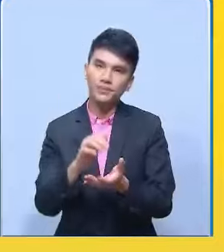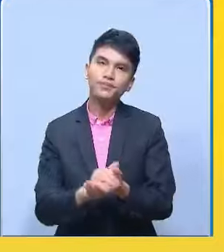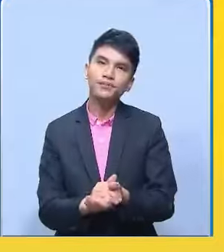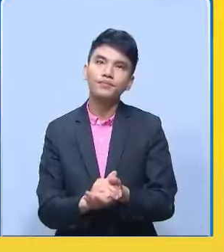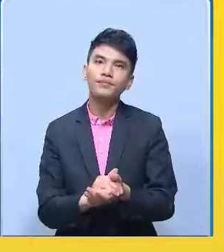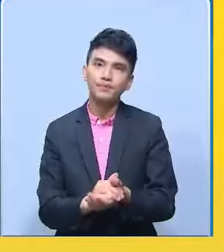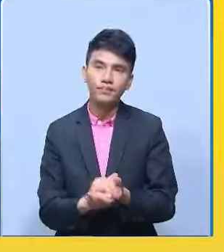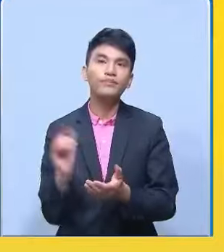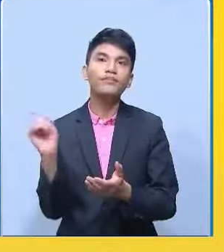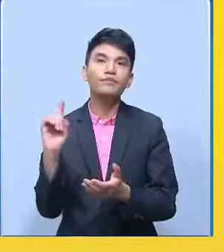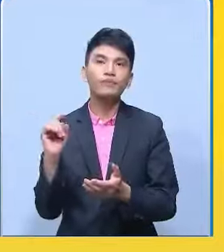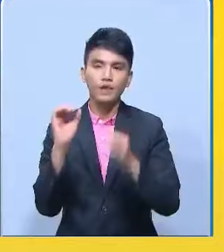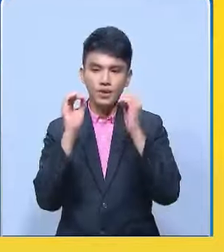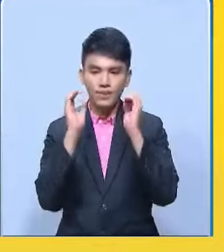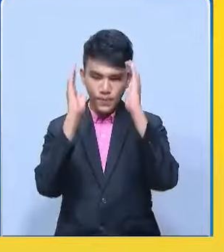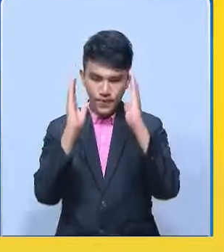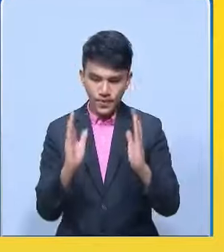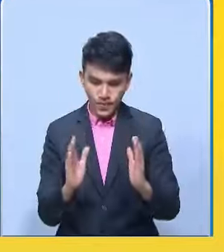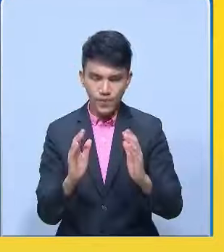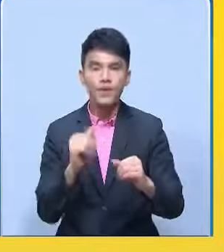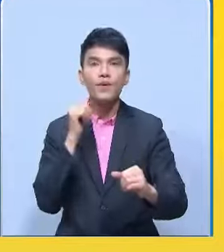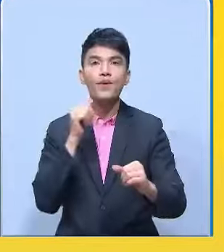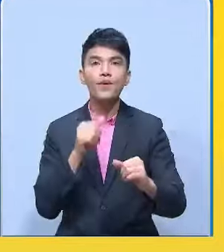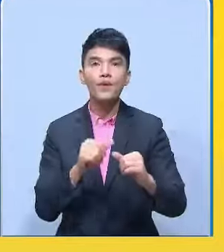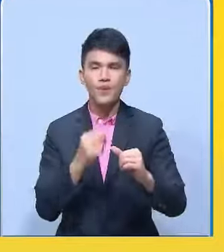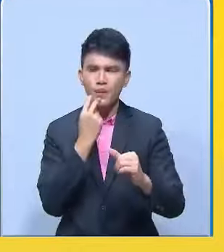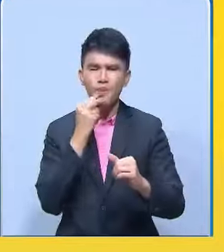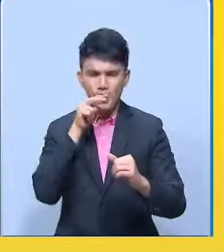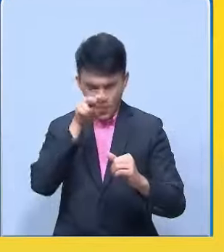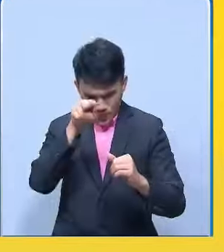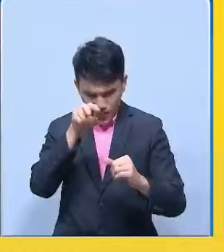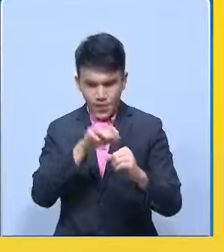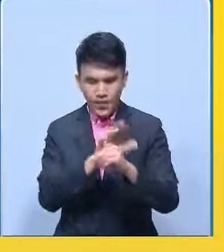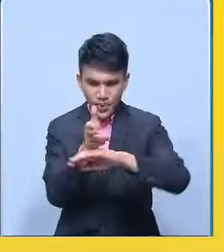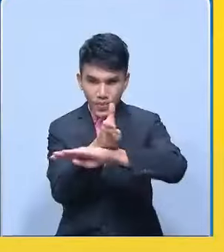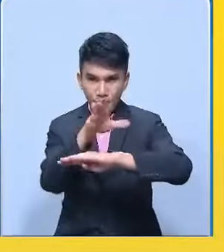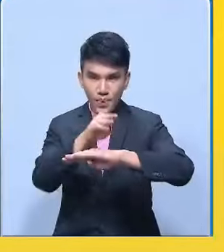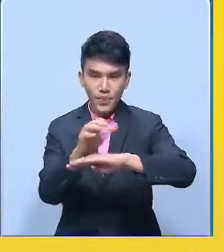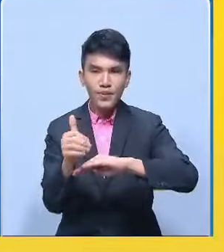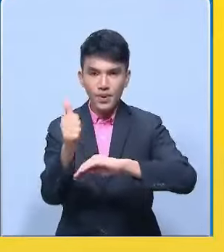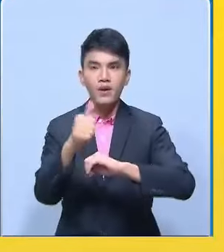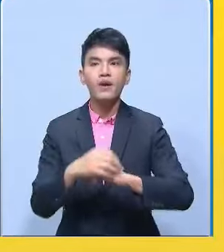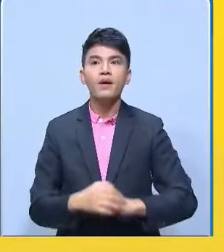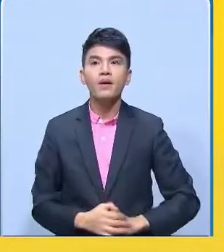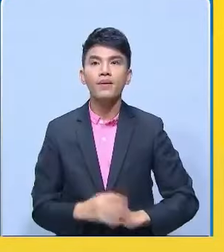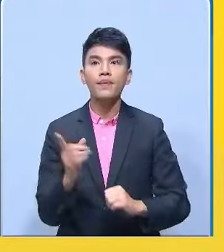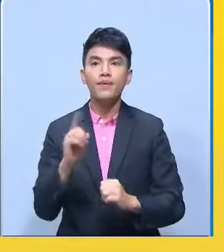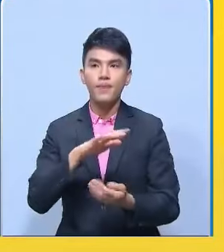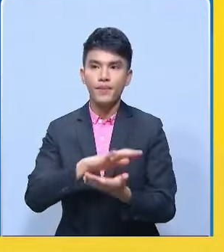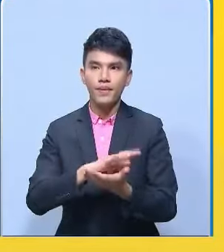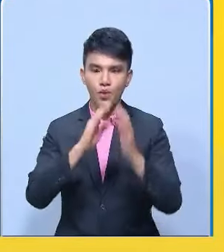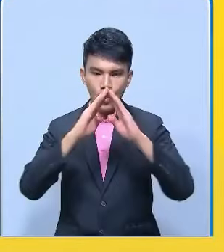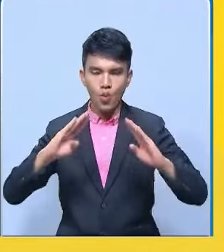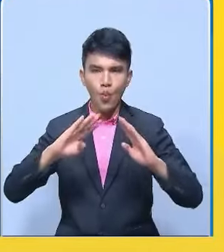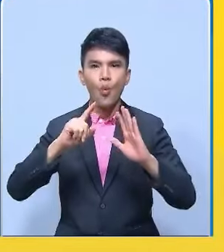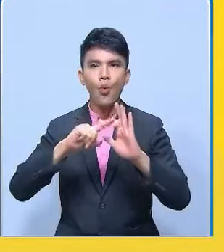ตอนเกิดเหตุมีคุณครูคนนึงเนี่ยอยู่ในเหตุการณ์พอดีหยิบโทรศัพท์มือถือถ่ายคลิปไว้ได้ด้วยนะครับเหตุการณ์เกิดขึ้นที่โรงเรียนวัดช่าง